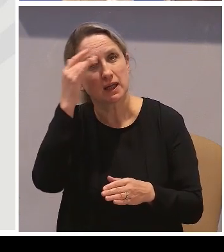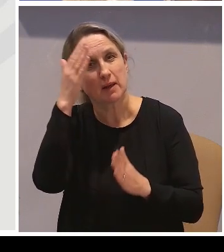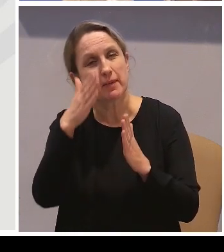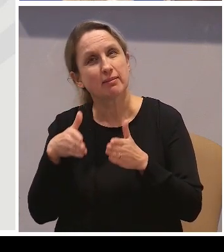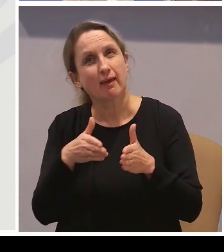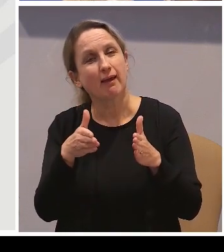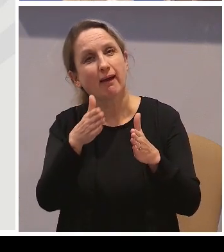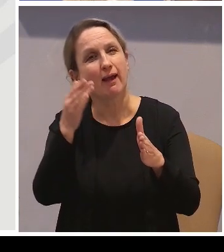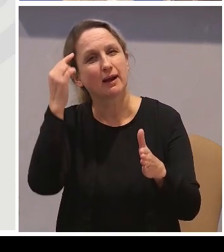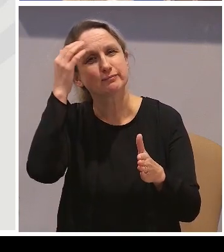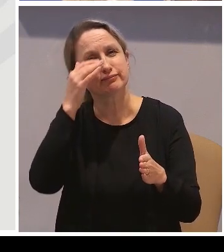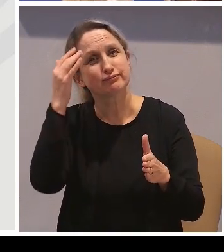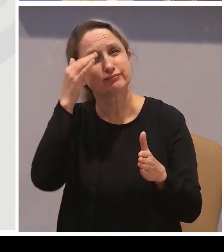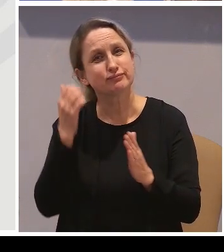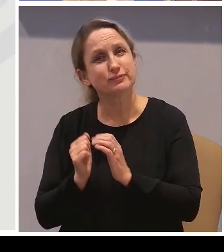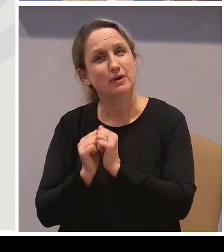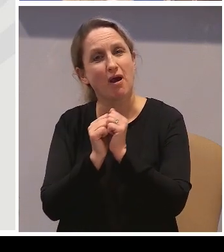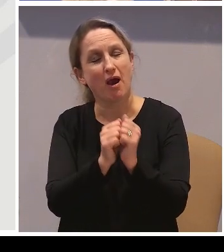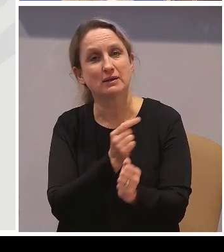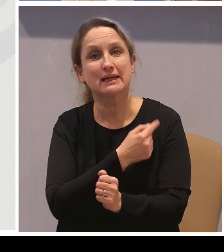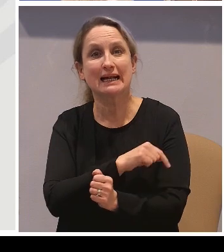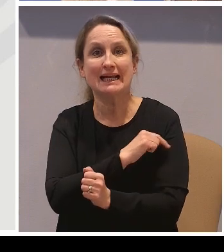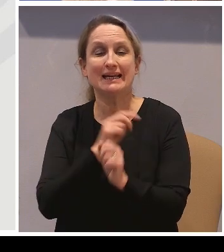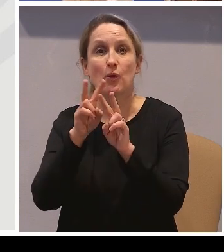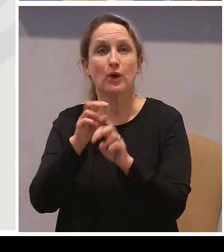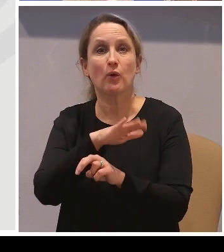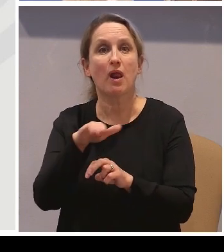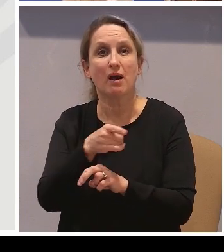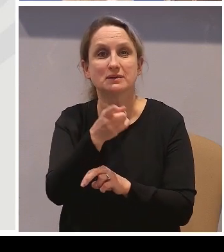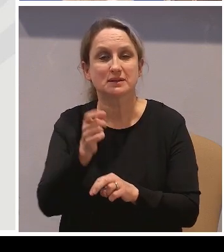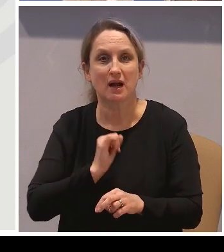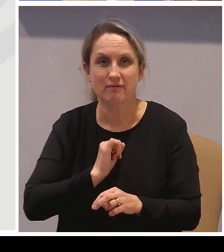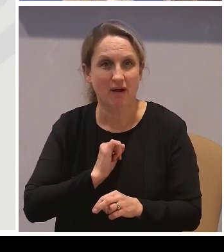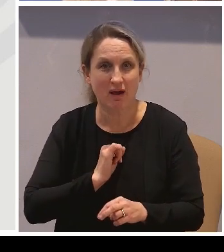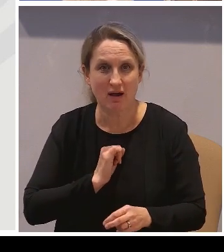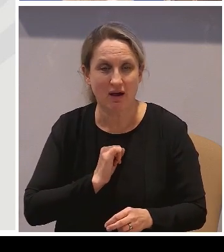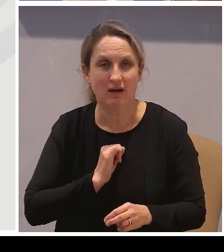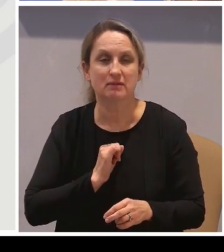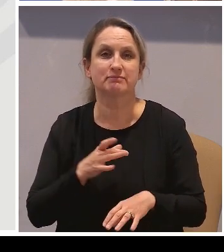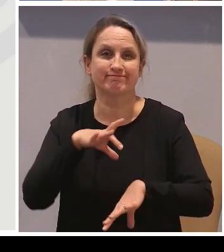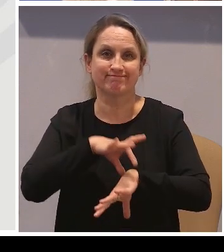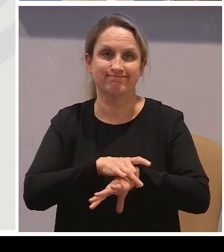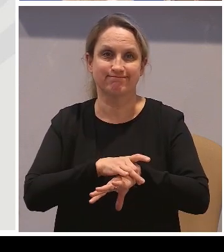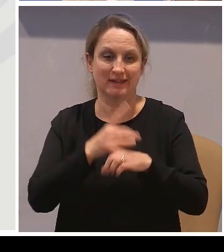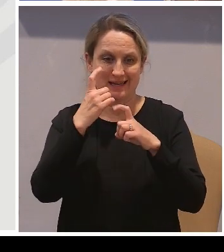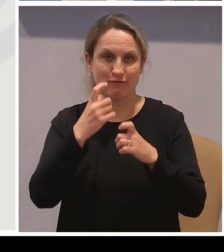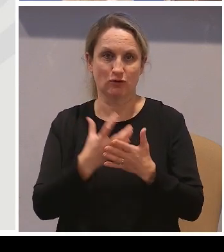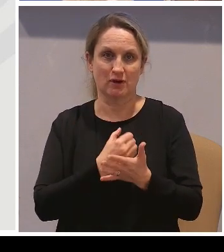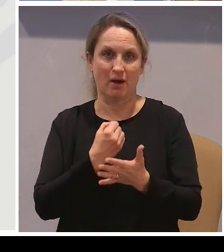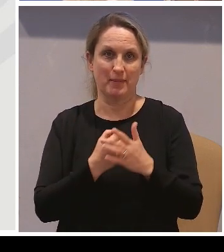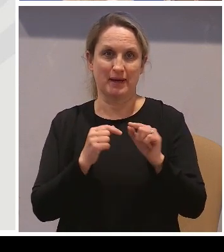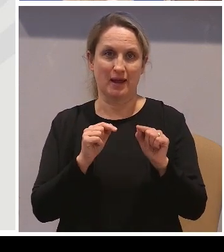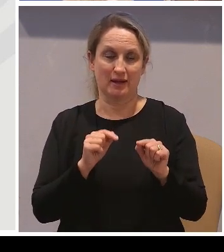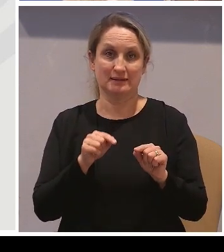of the Ma siis tahaks Estonian ikkagi rõhutada seda, et kliinilised Agency of uuringud Medicine. lastel on vajalikud eelkõige tõenduspõhise info So maybe my final mis thoughts.